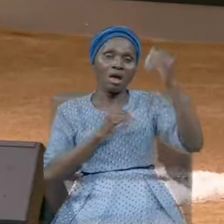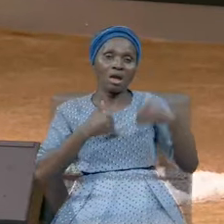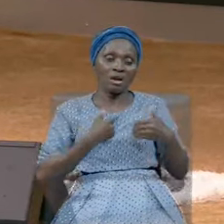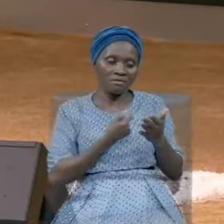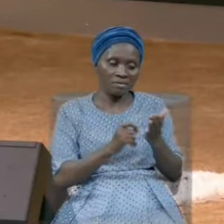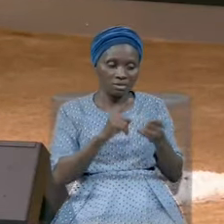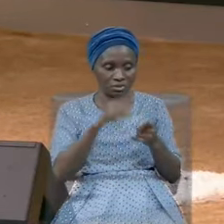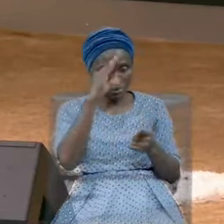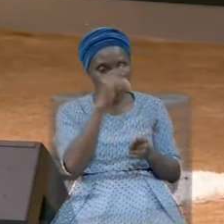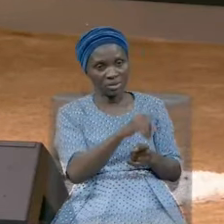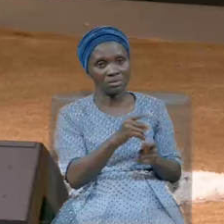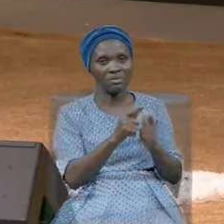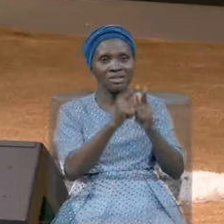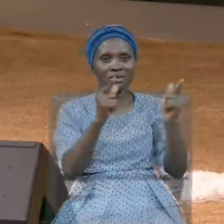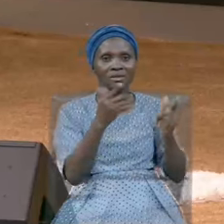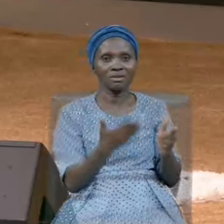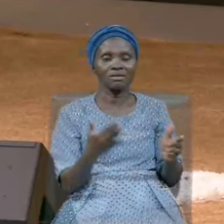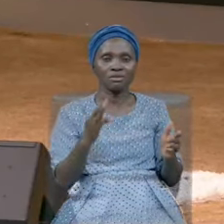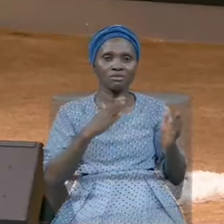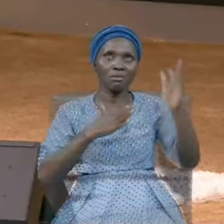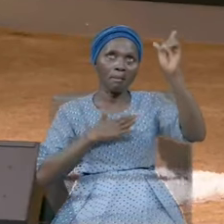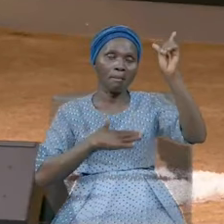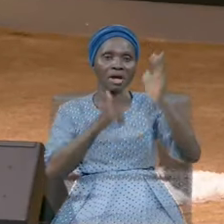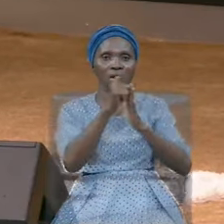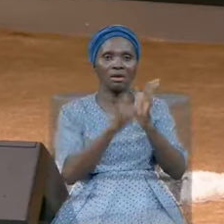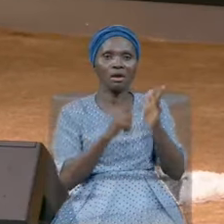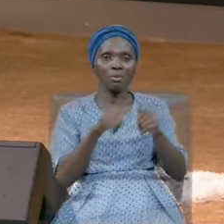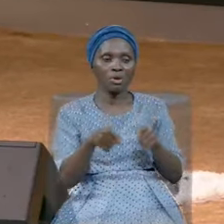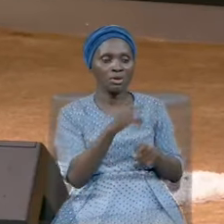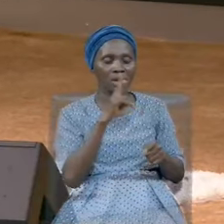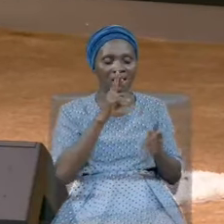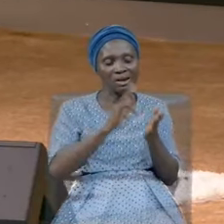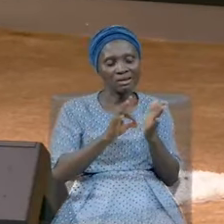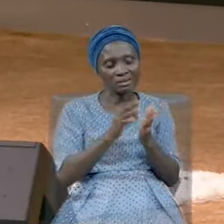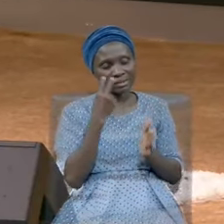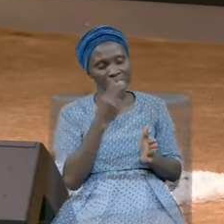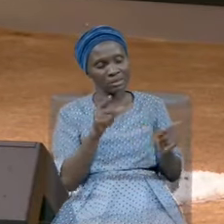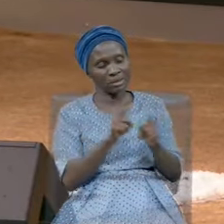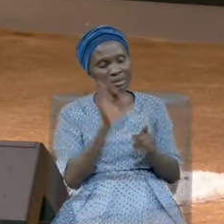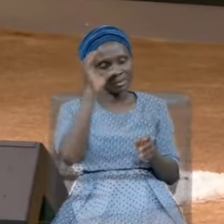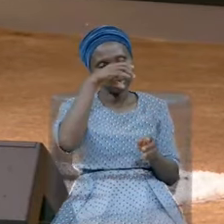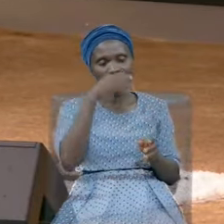loi, elles sont regardées comme quelque chose d'étranger.